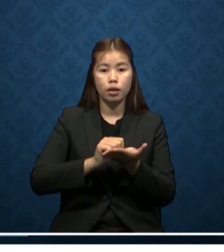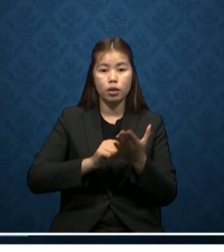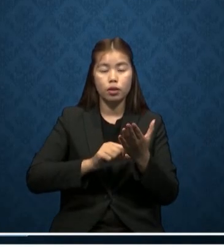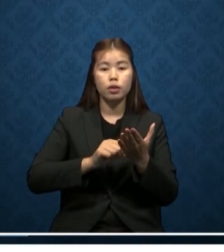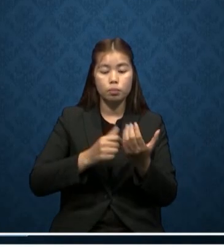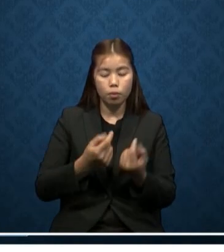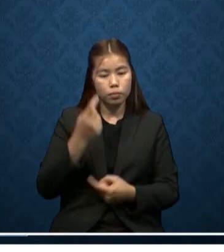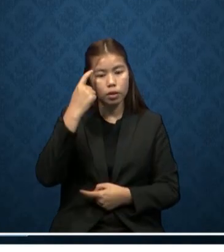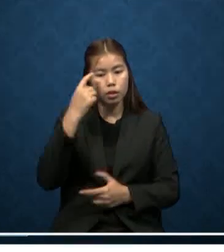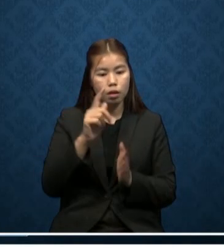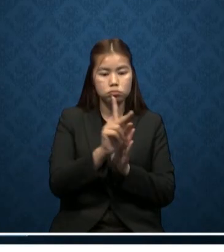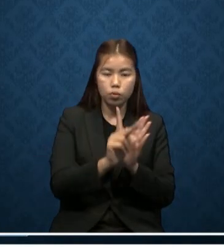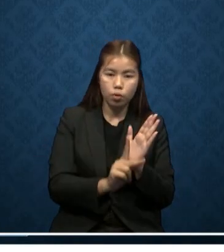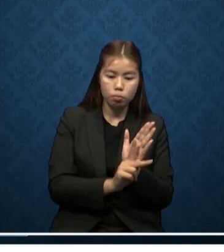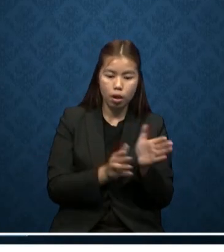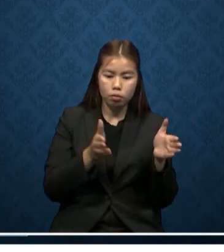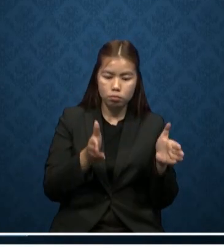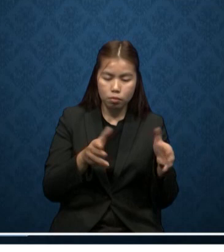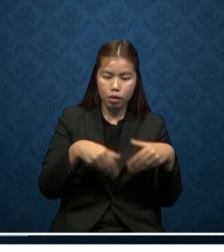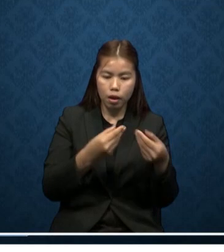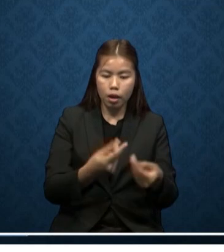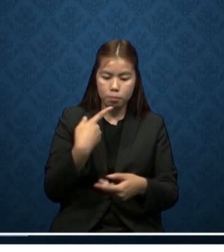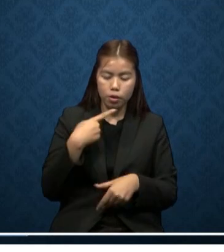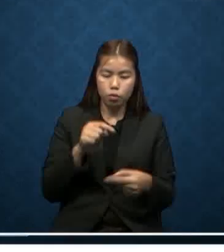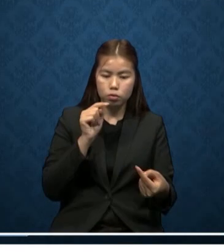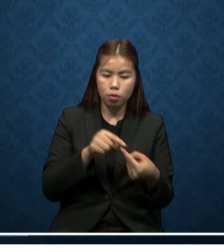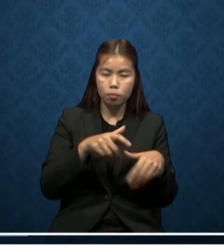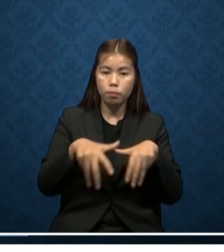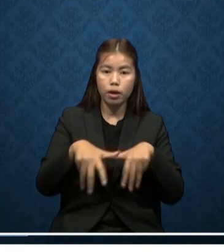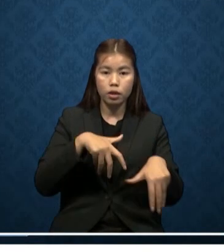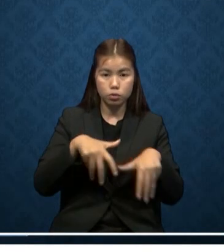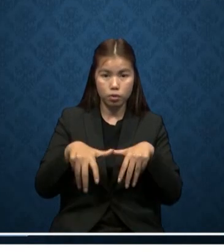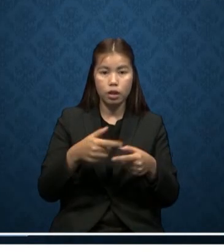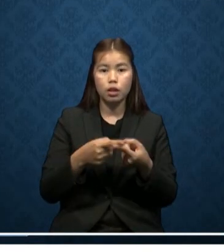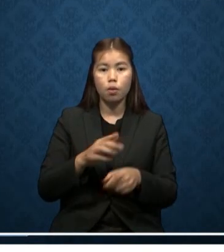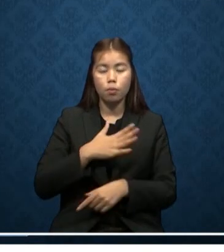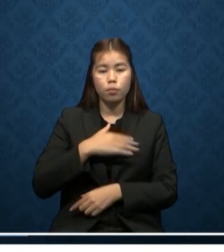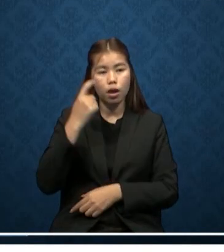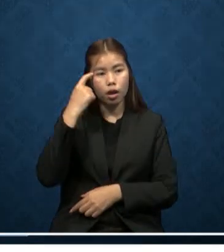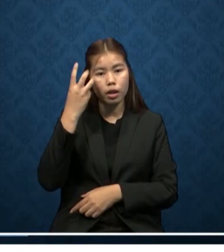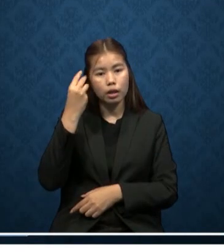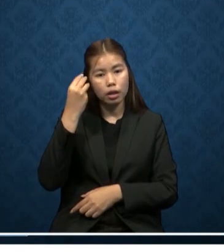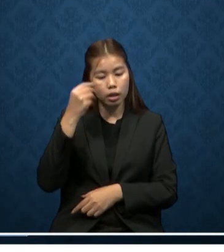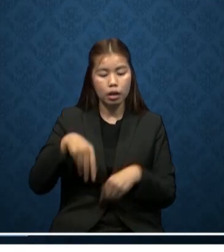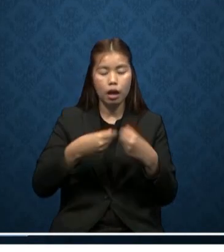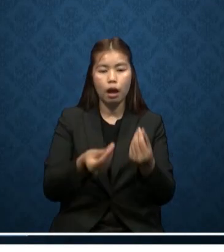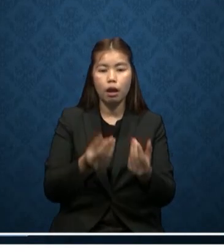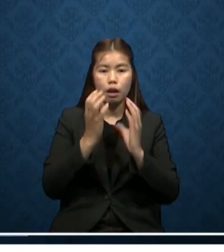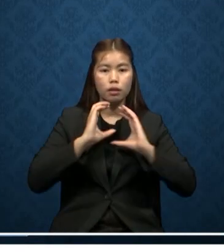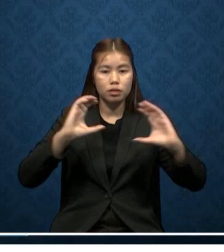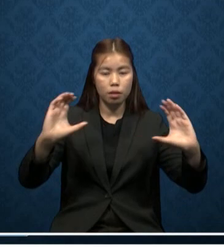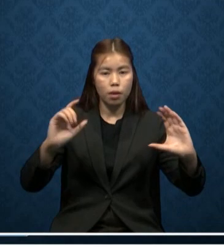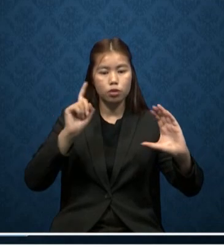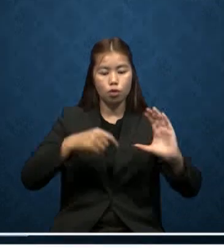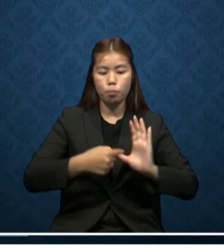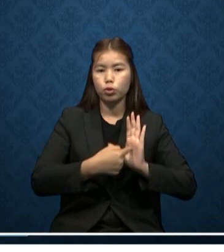จำเป็นมีเท่าที่เป็นประโยชน์กับประชาชนตรงนี้เนี่ยผมอยากข้อฝากข้อคิดให้รัฐบาลที่จะต้องเป็นแบบ